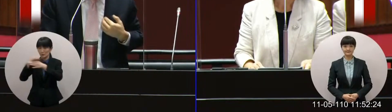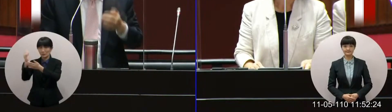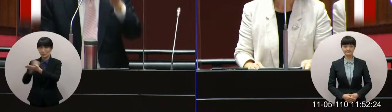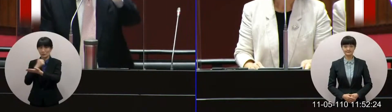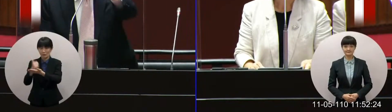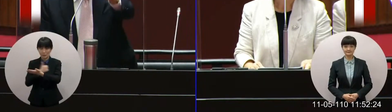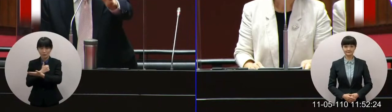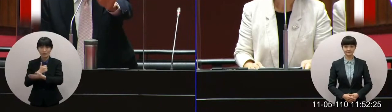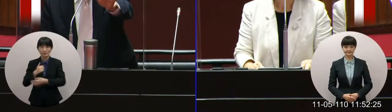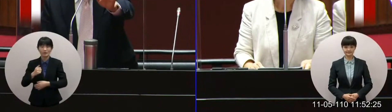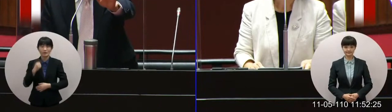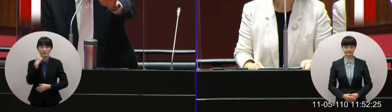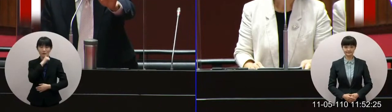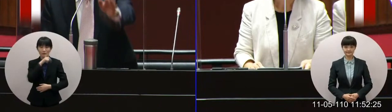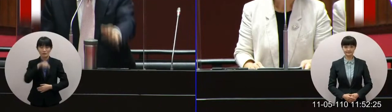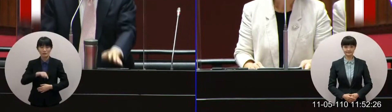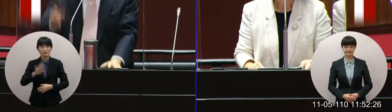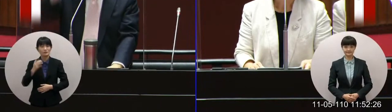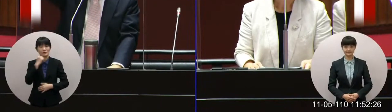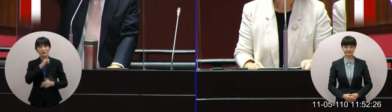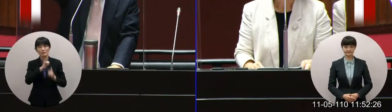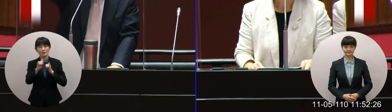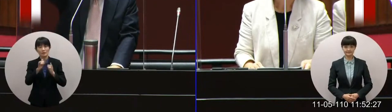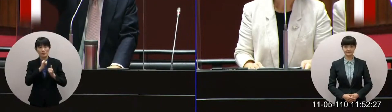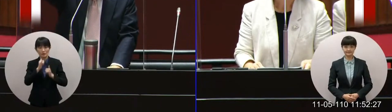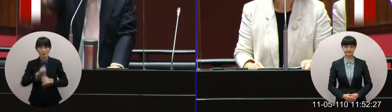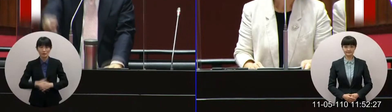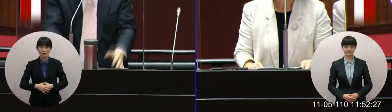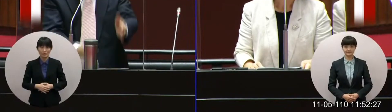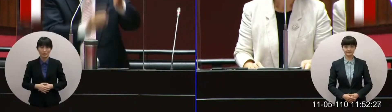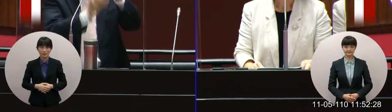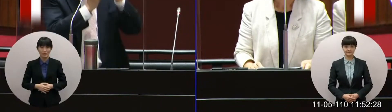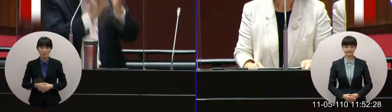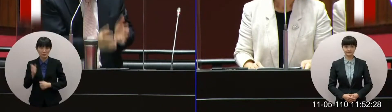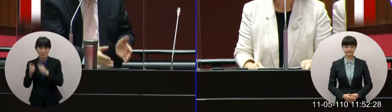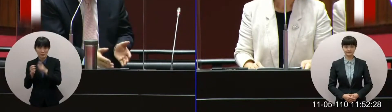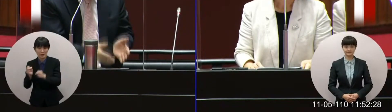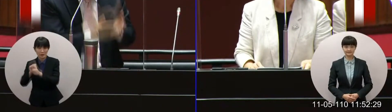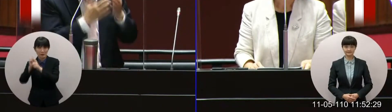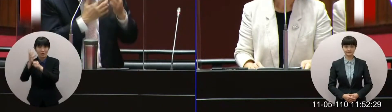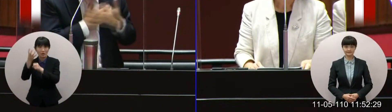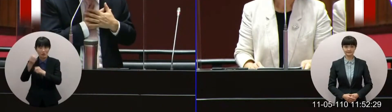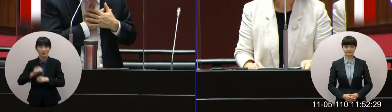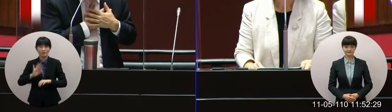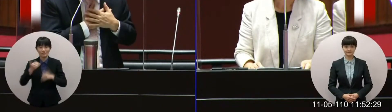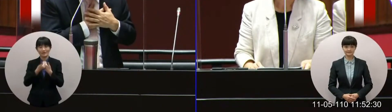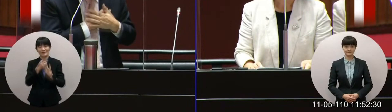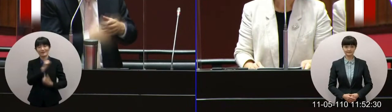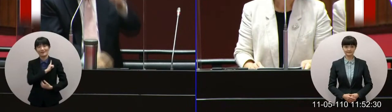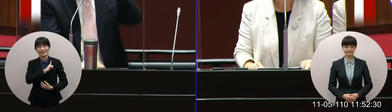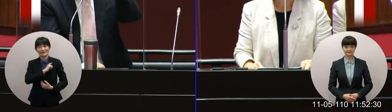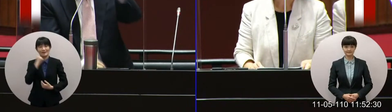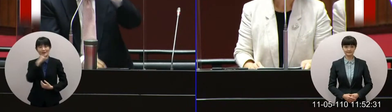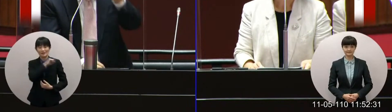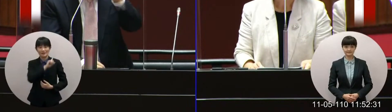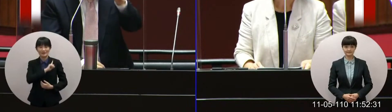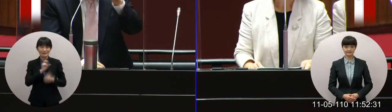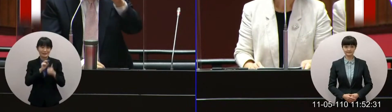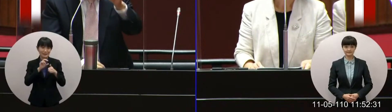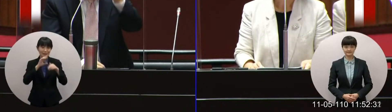来，台湾人也没有增加去吃，反而自己本身的猪肉